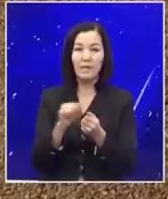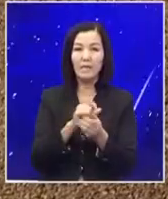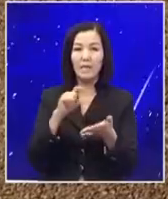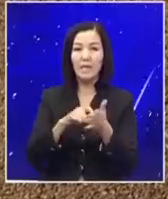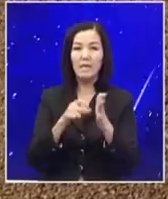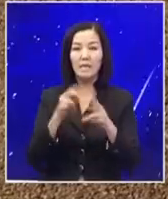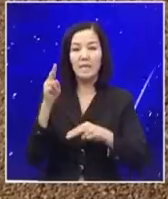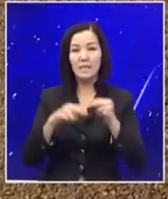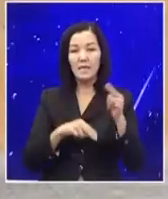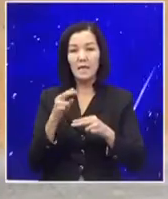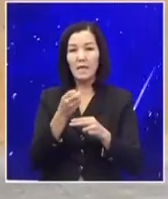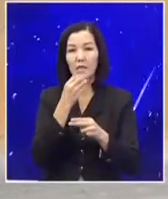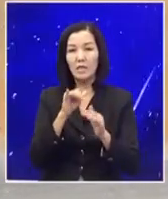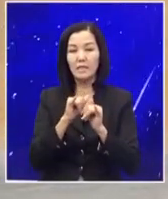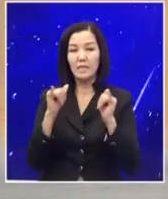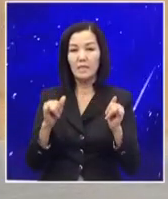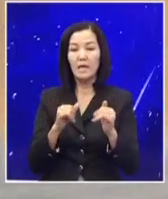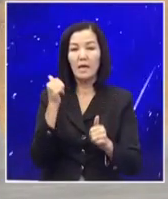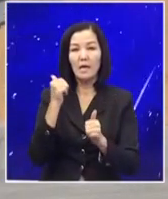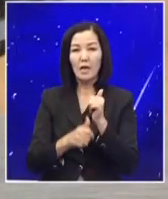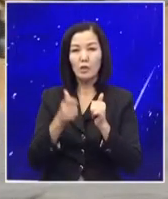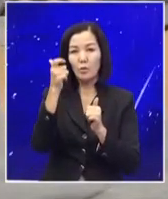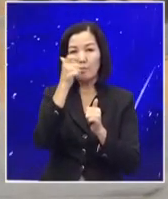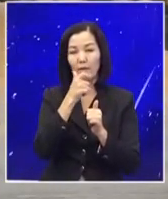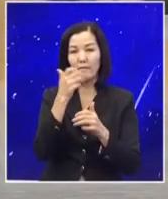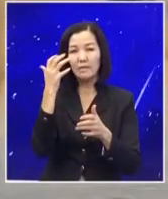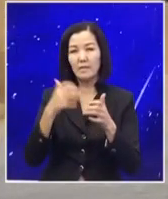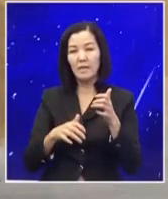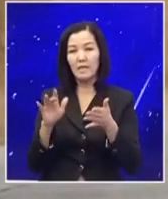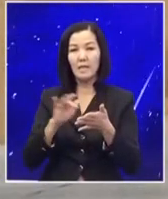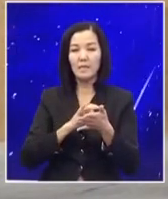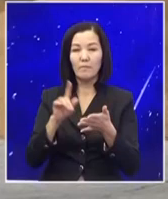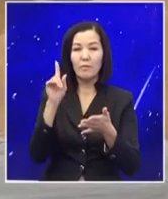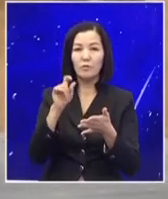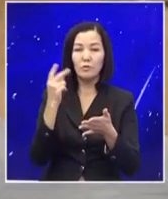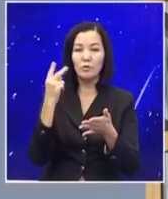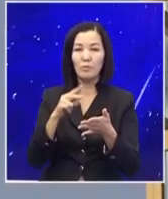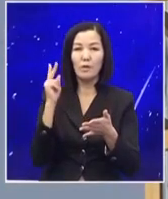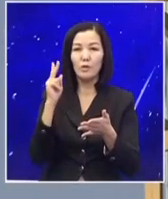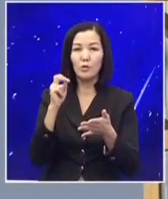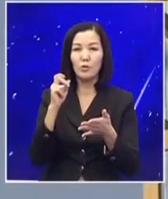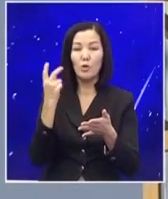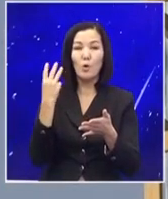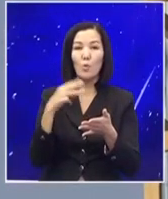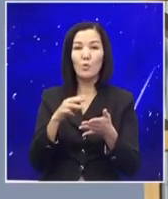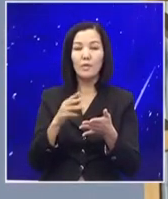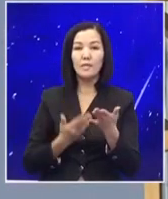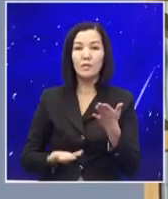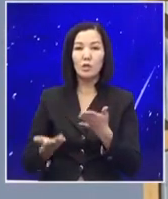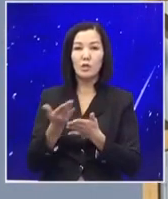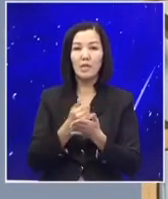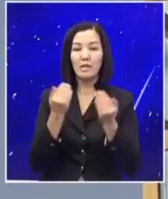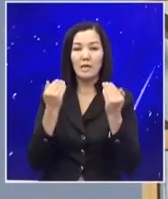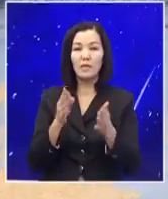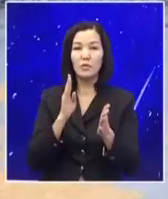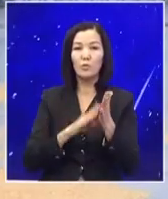салынғалы іс ілгерледі. Жыл сайын жаркенттік диқандар орташа есеппен 120-130 мың тонна жүгері дәнін жинайтын. Қазір